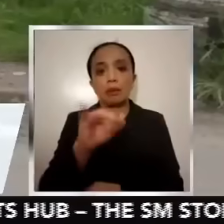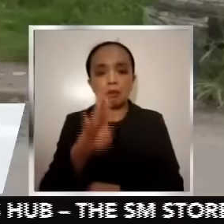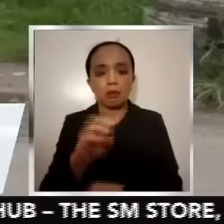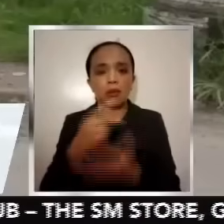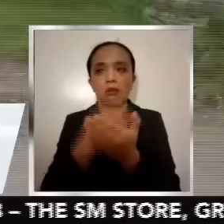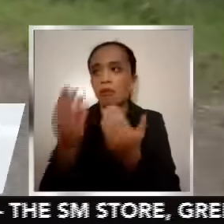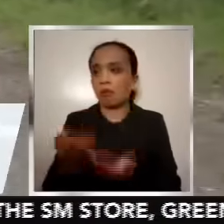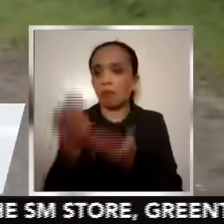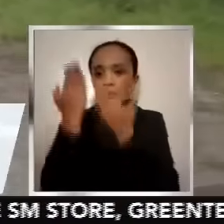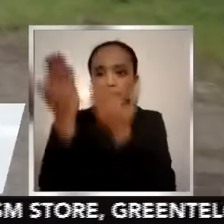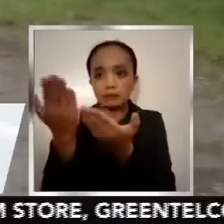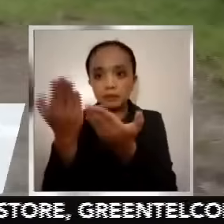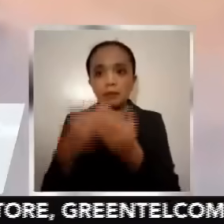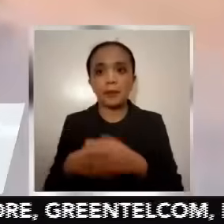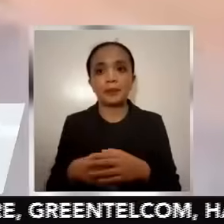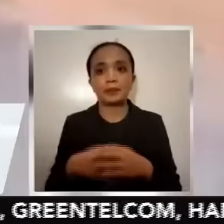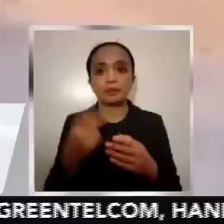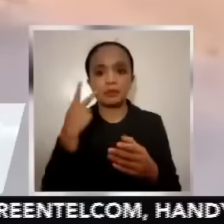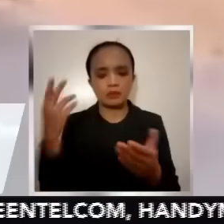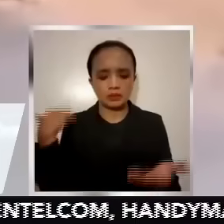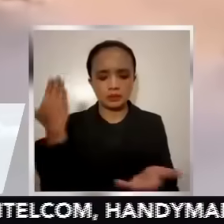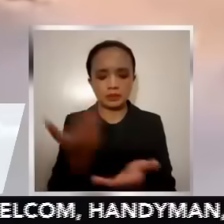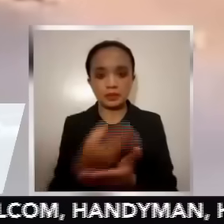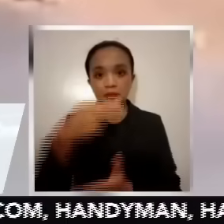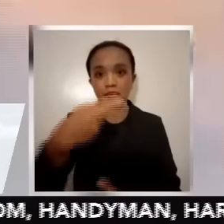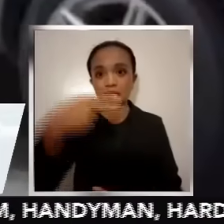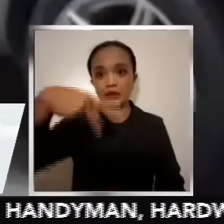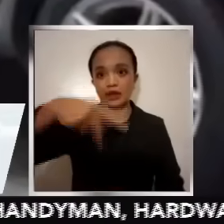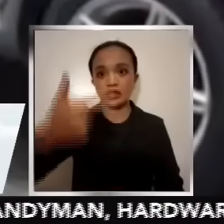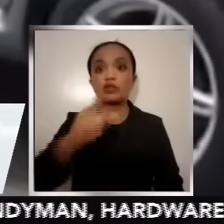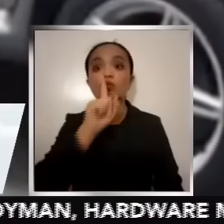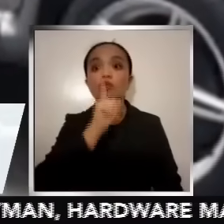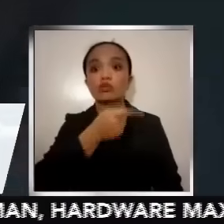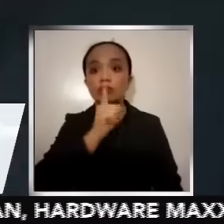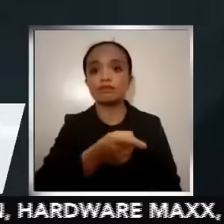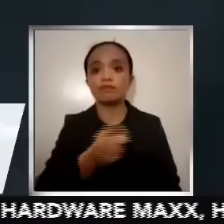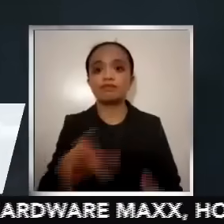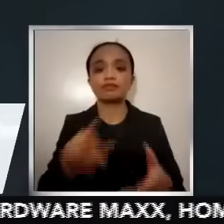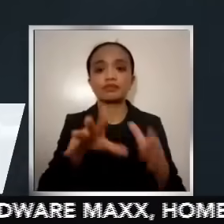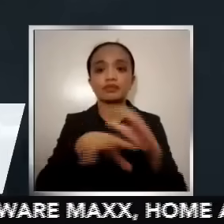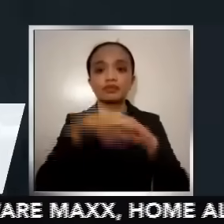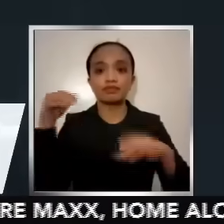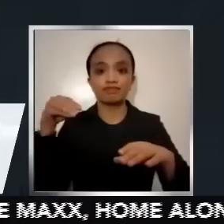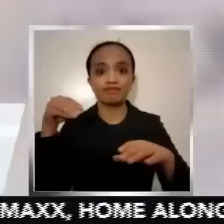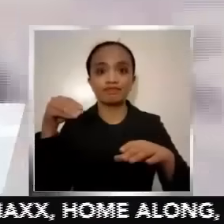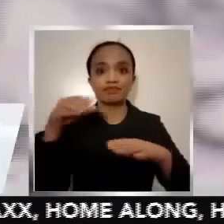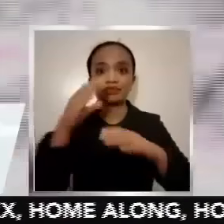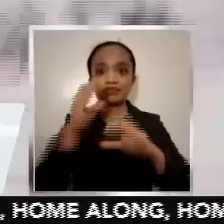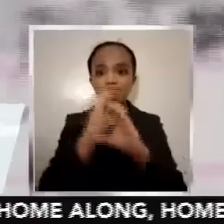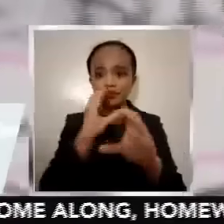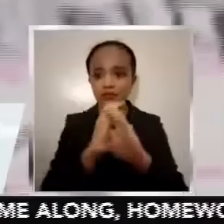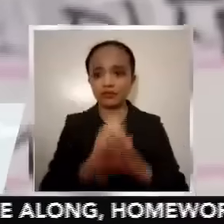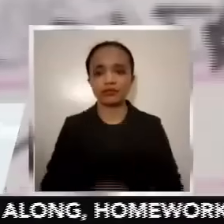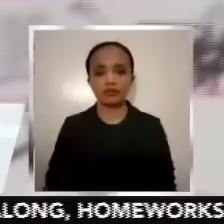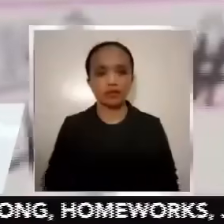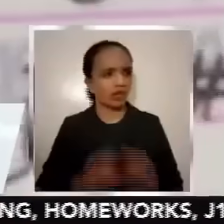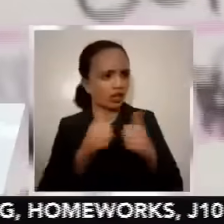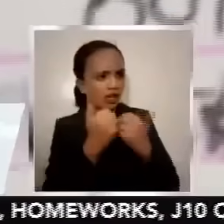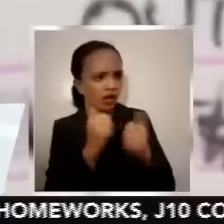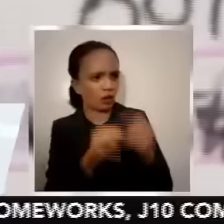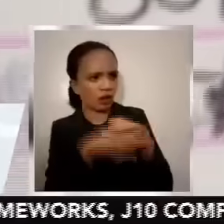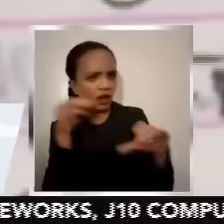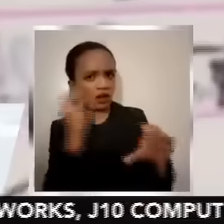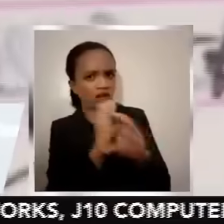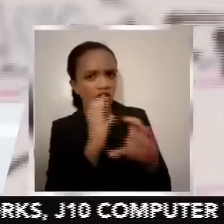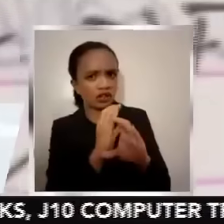Pagdating sa impounding area ng HPG, kumpirmado, inilabas nga ang sasakyan ni Mark. Ayan, paano na ilabas? Ito po yung ano yung one